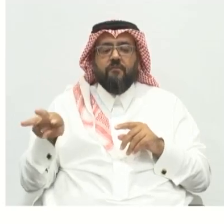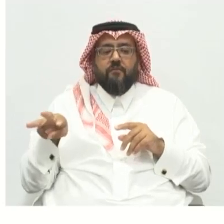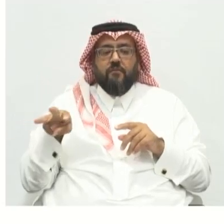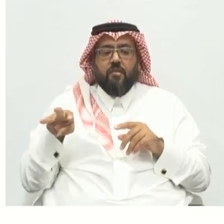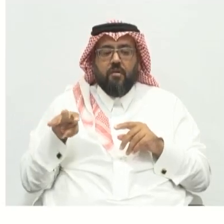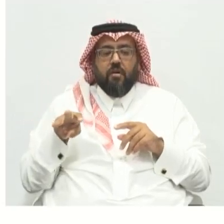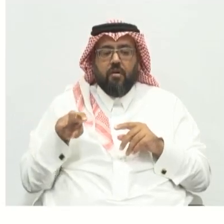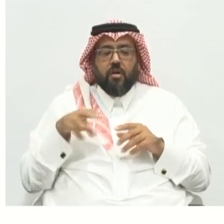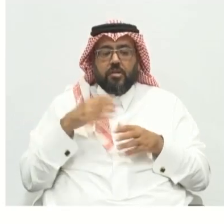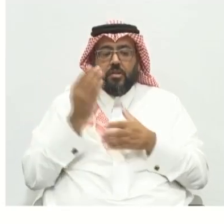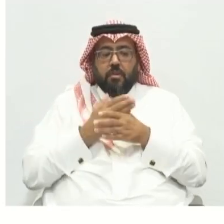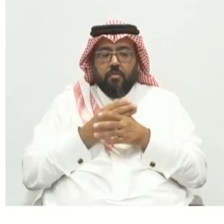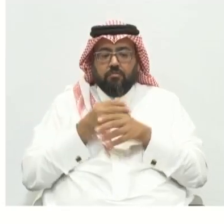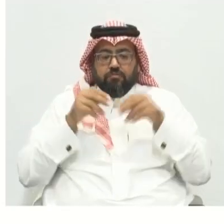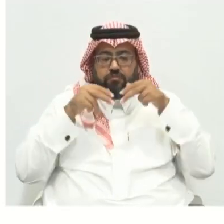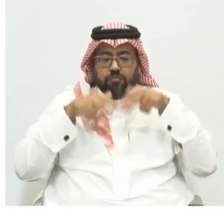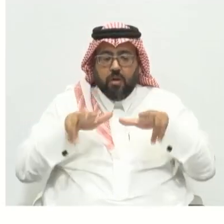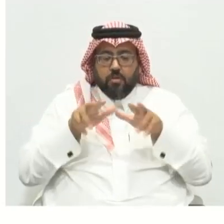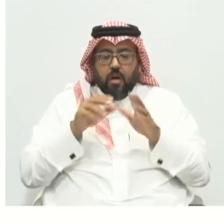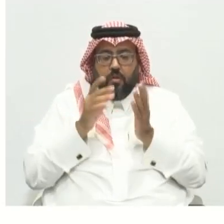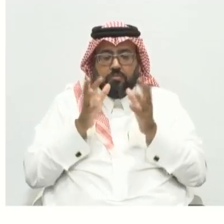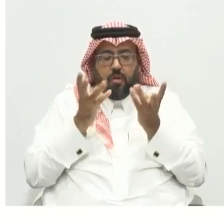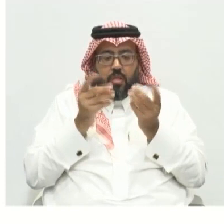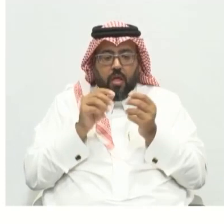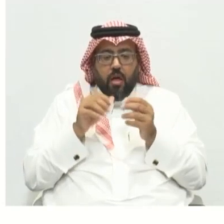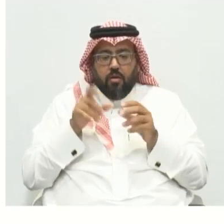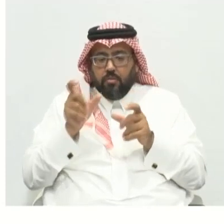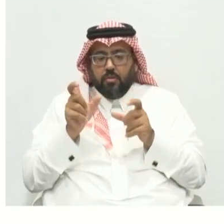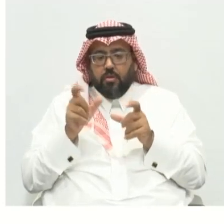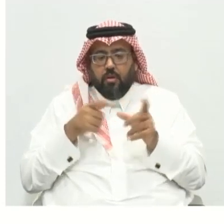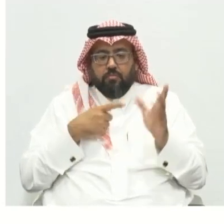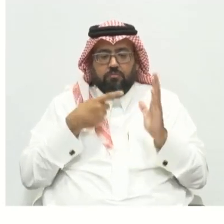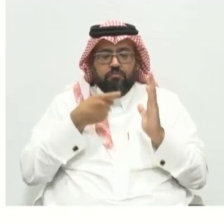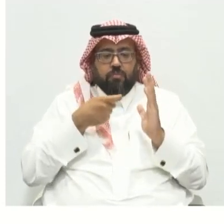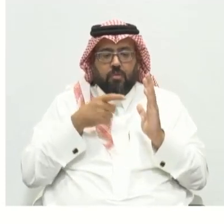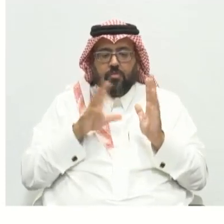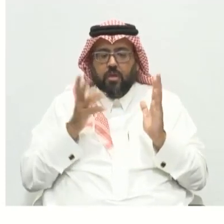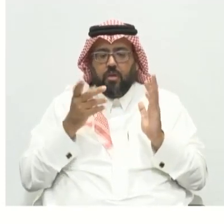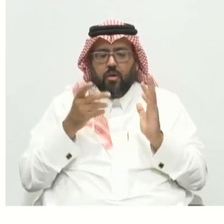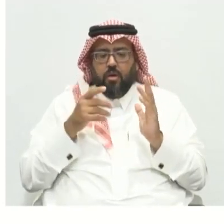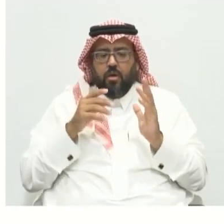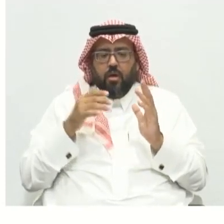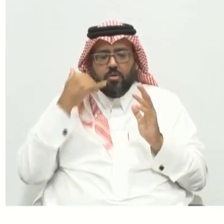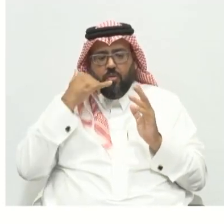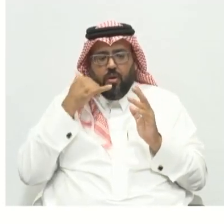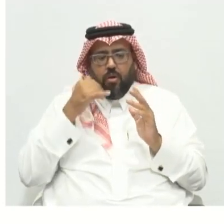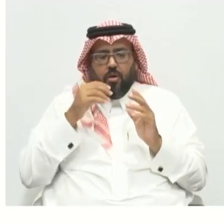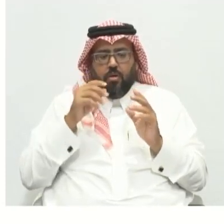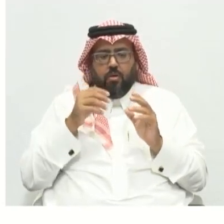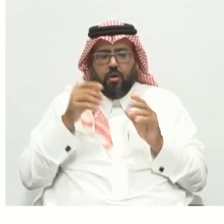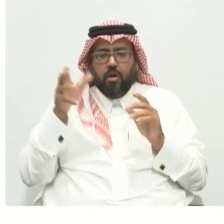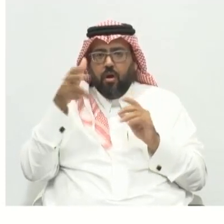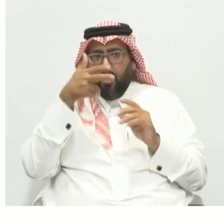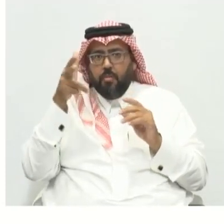الجرائم المعلوماتيه الاتيه الفقره الرابعه المساس بالحياه الخاصه عن طريق اساءه استخدام الهواتف النقاله المزو